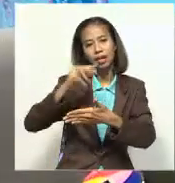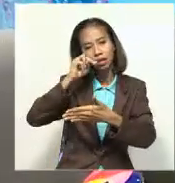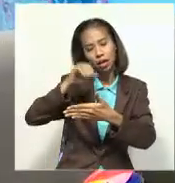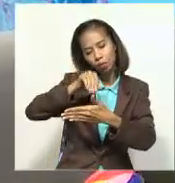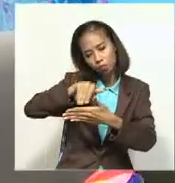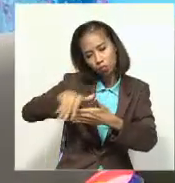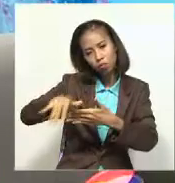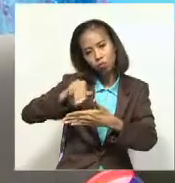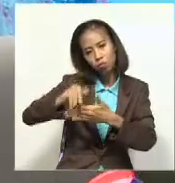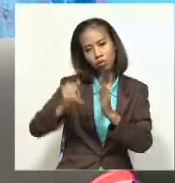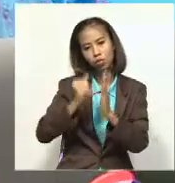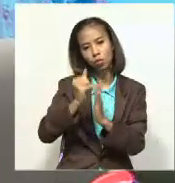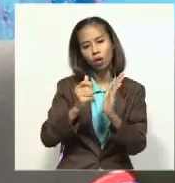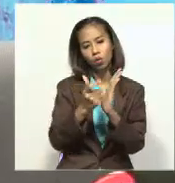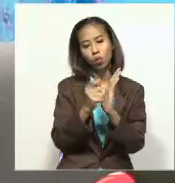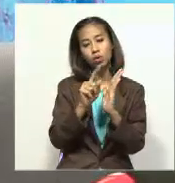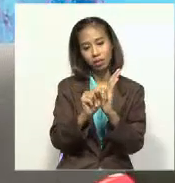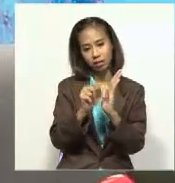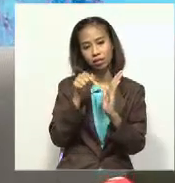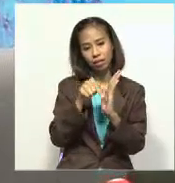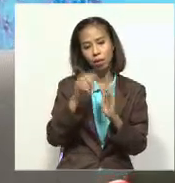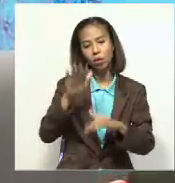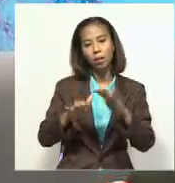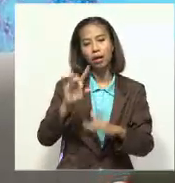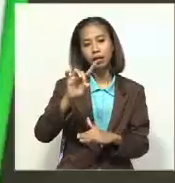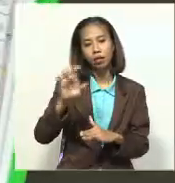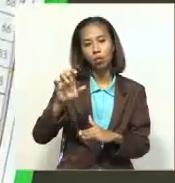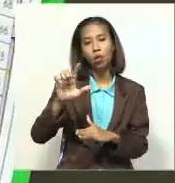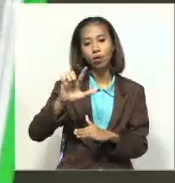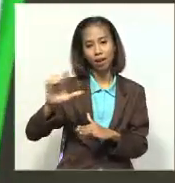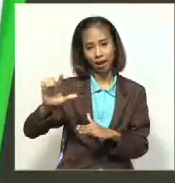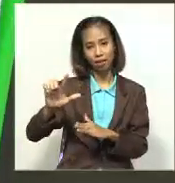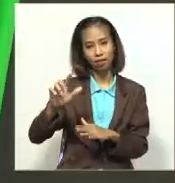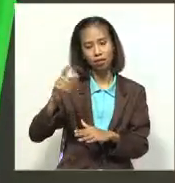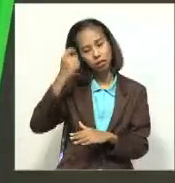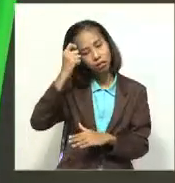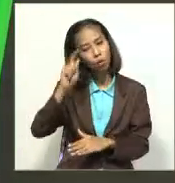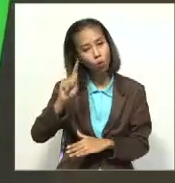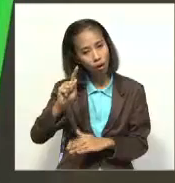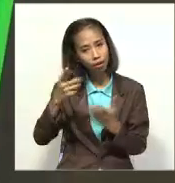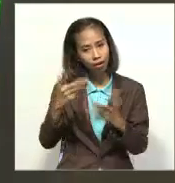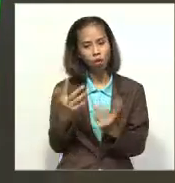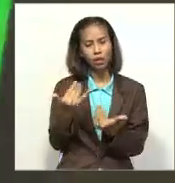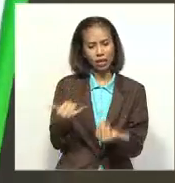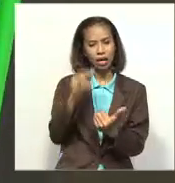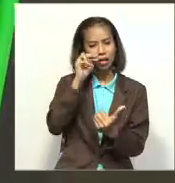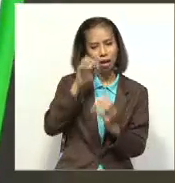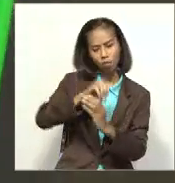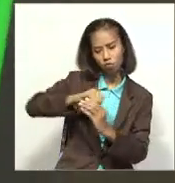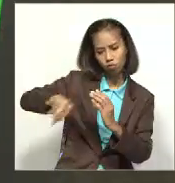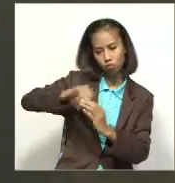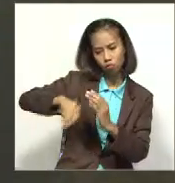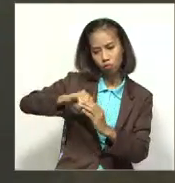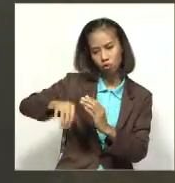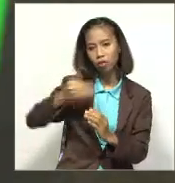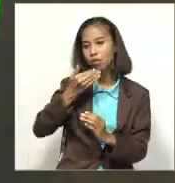าเลื่อนอำเภอท่าปลาจังหวัดอุตรดิตถ์จำนวน100ล้านลูกบาศก์เมตรต่อวันแล้วก็มีการเร่งระบายน้ำอย่างต่อเนื่องซึ่งสถ